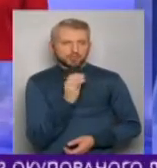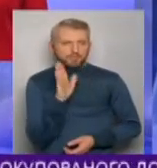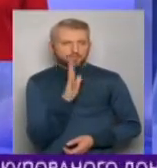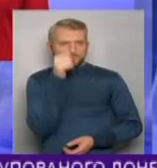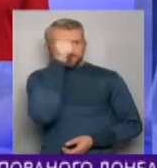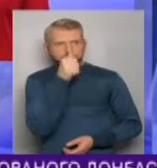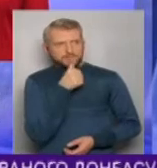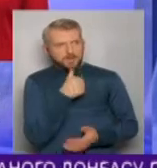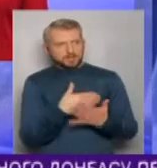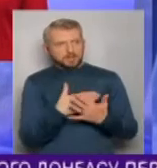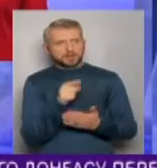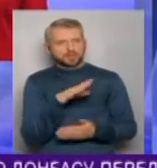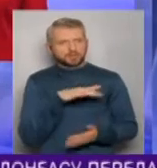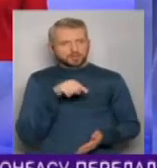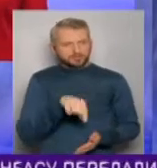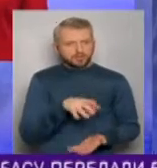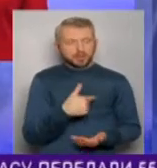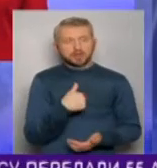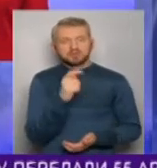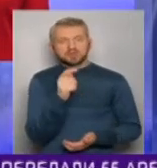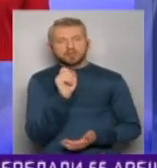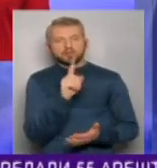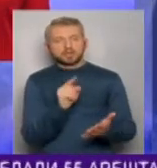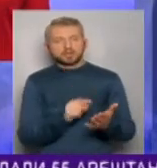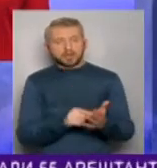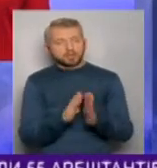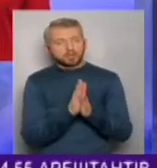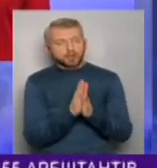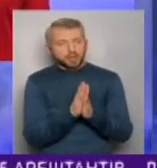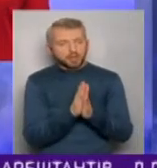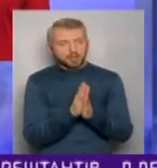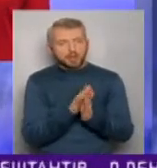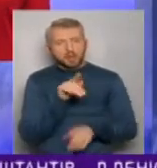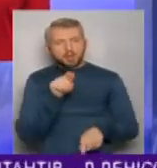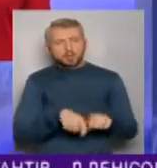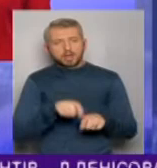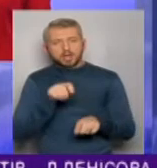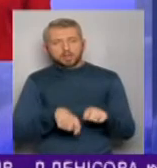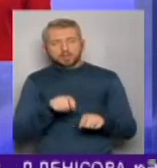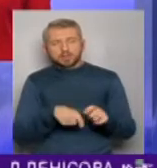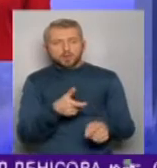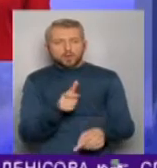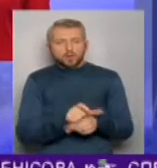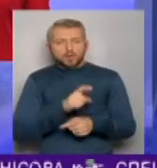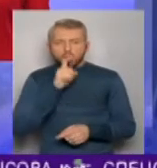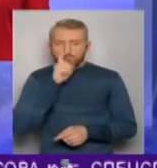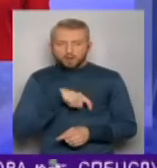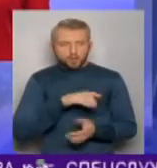здається, ви були в цій студії, я вам задав питання, прохання, перевірити в дуже поганому